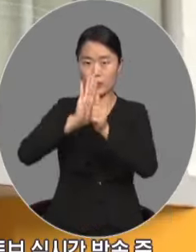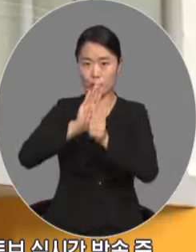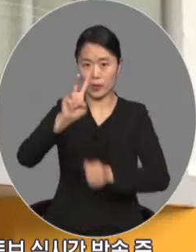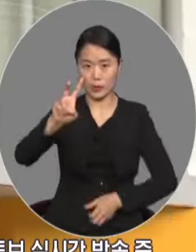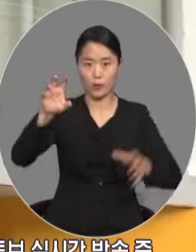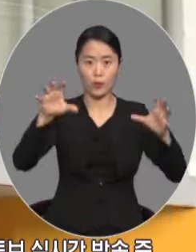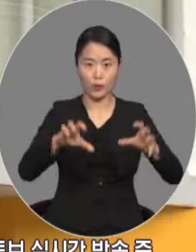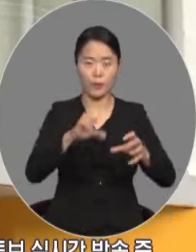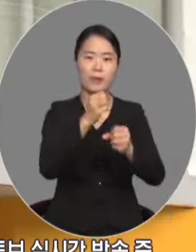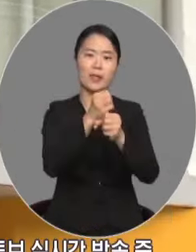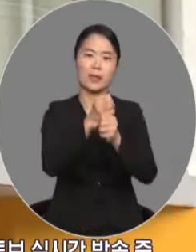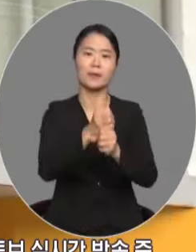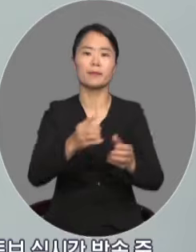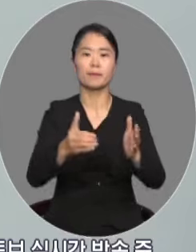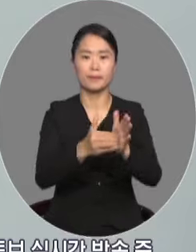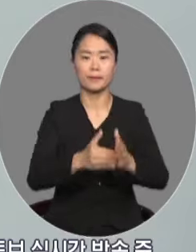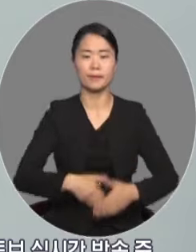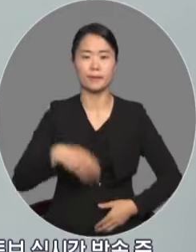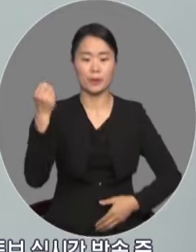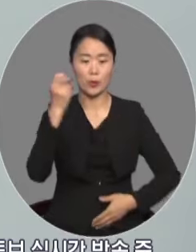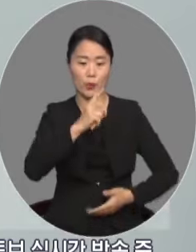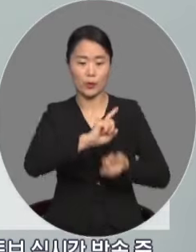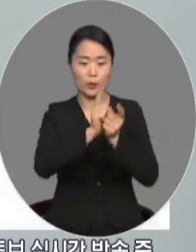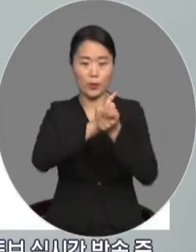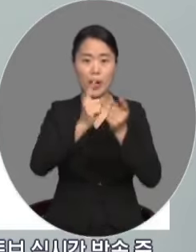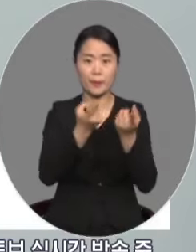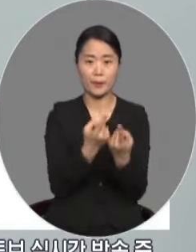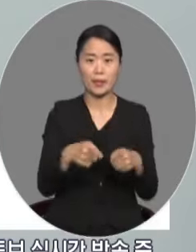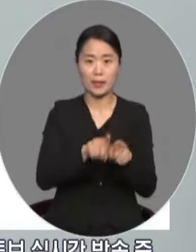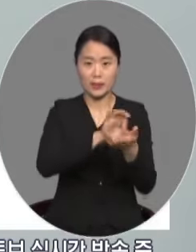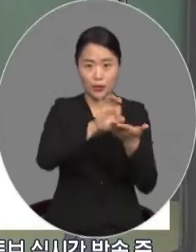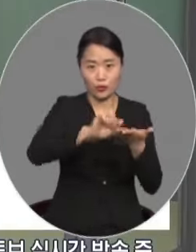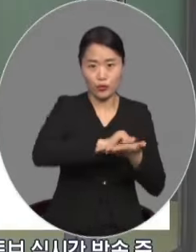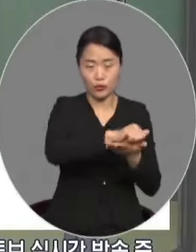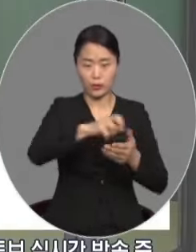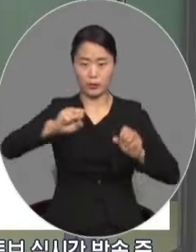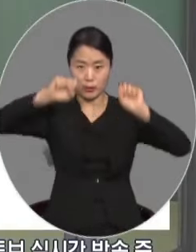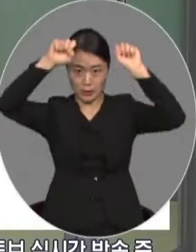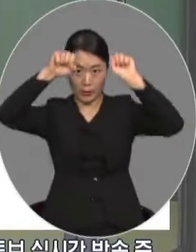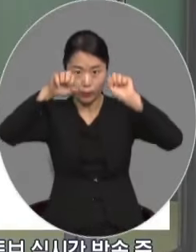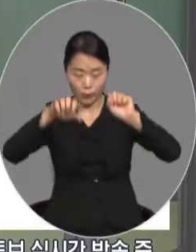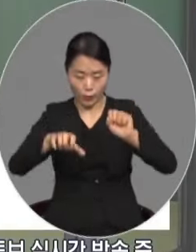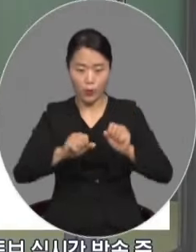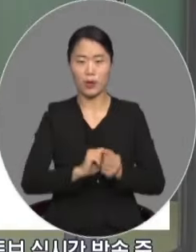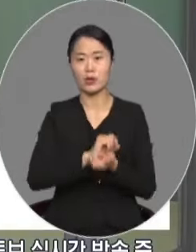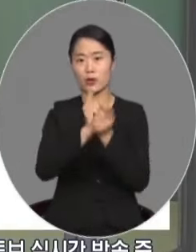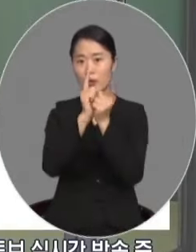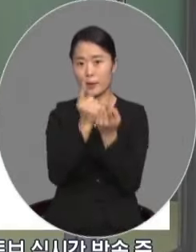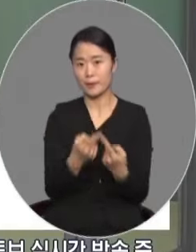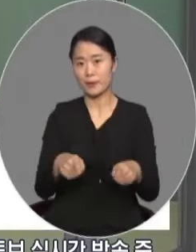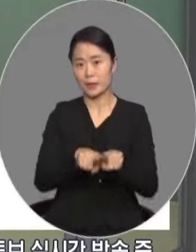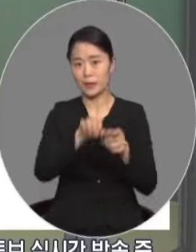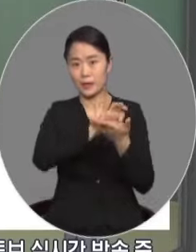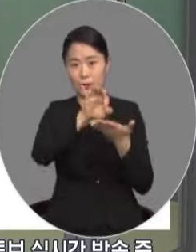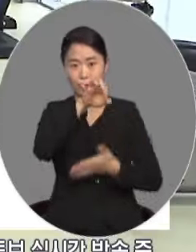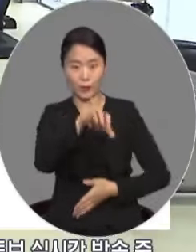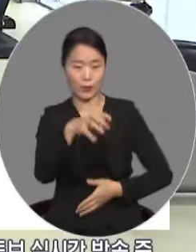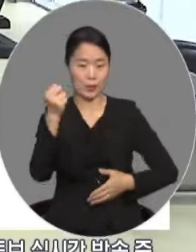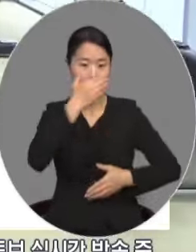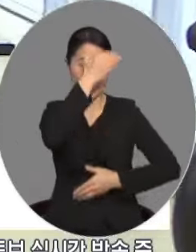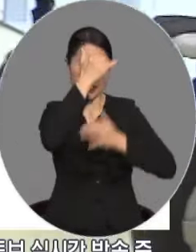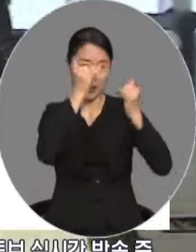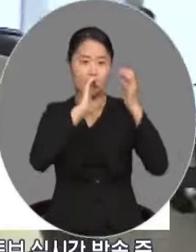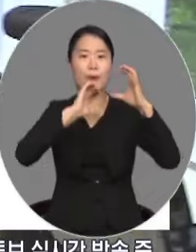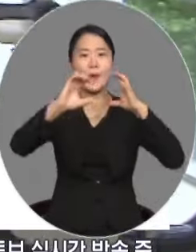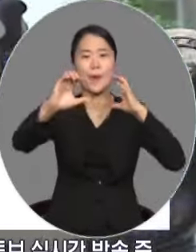구성됐습니다. 특히 공유주방과 헬스장 등 다양한 공용공간도 갖추고 있어 청년들의 자유로운